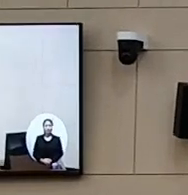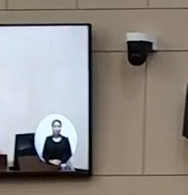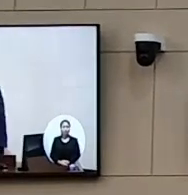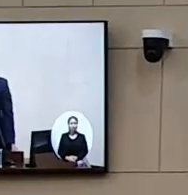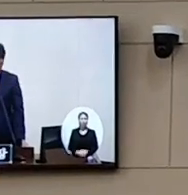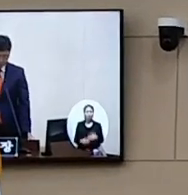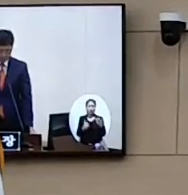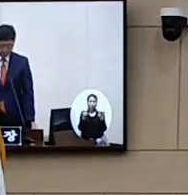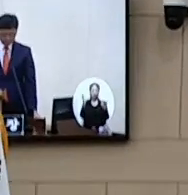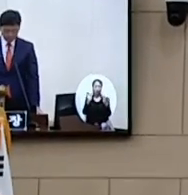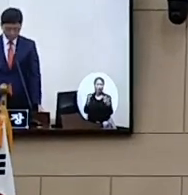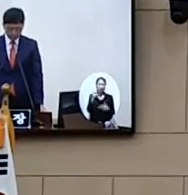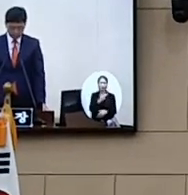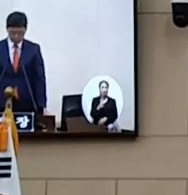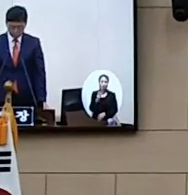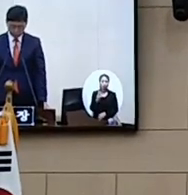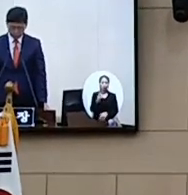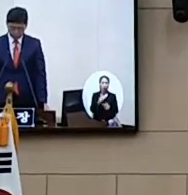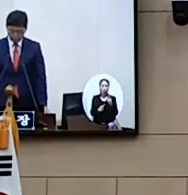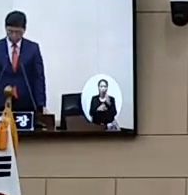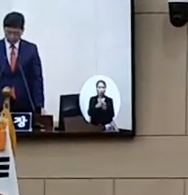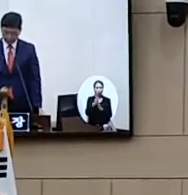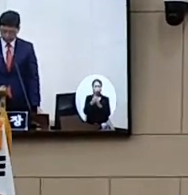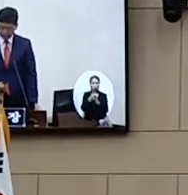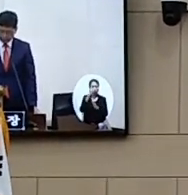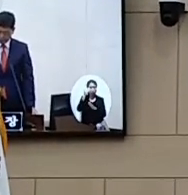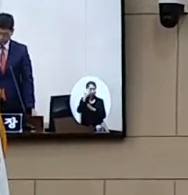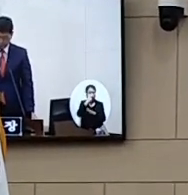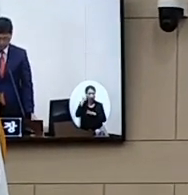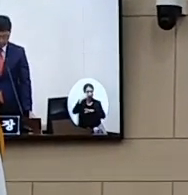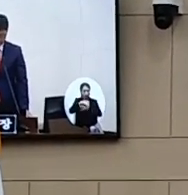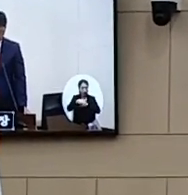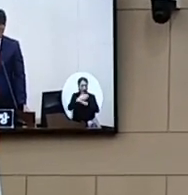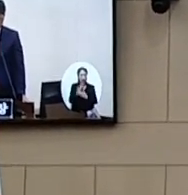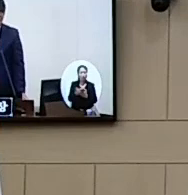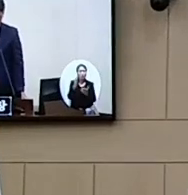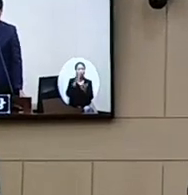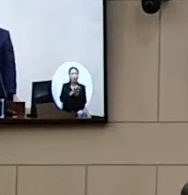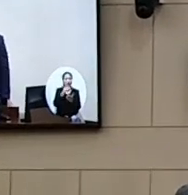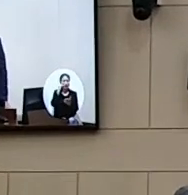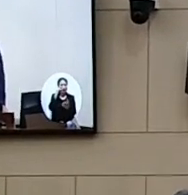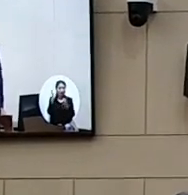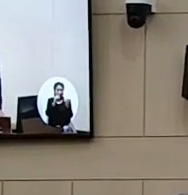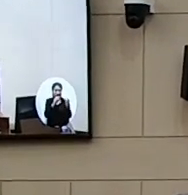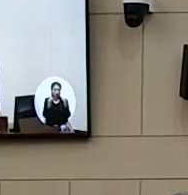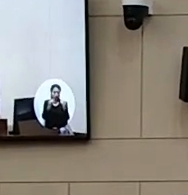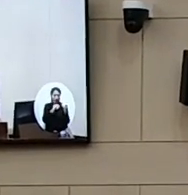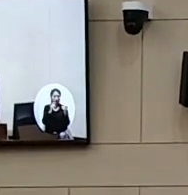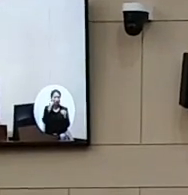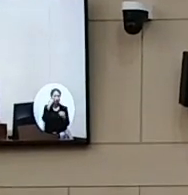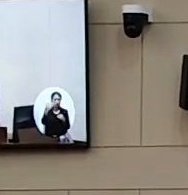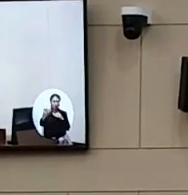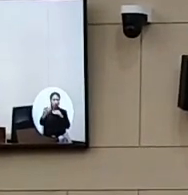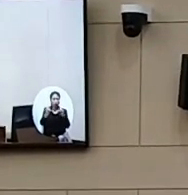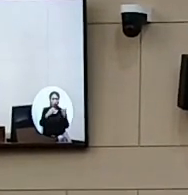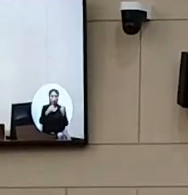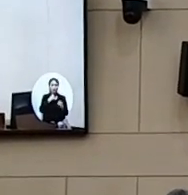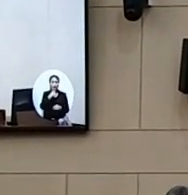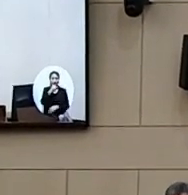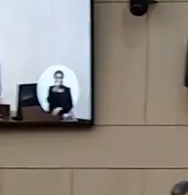의사협정 제10항 2025년 안동 도시관리계획 재정비안에 대한 의견 제시의 건에 대하여 질의나 토론하시는 분